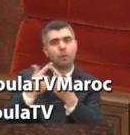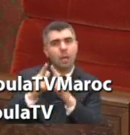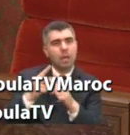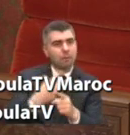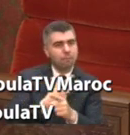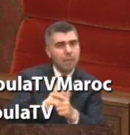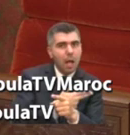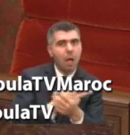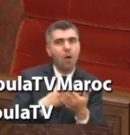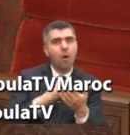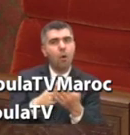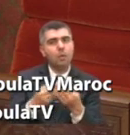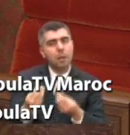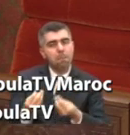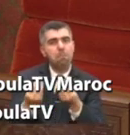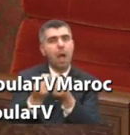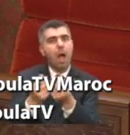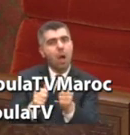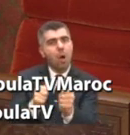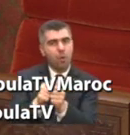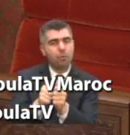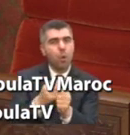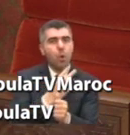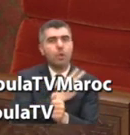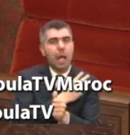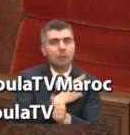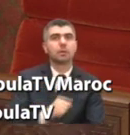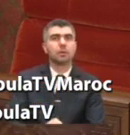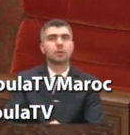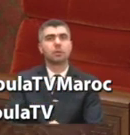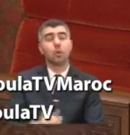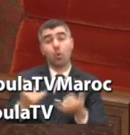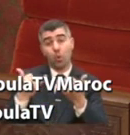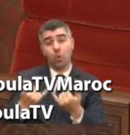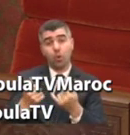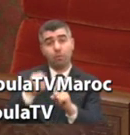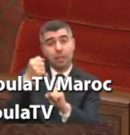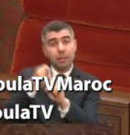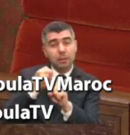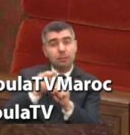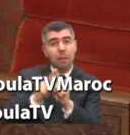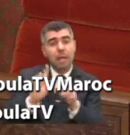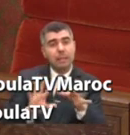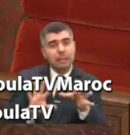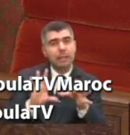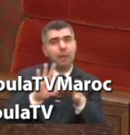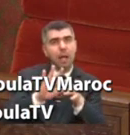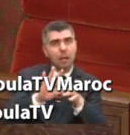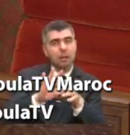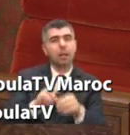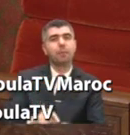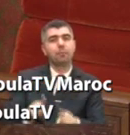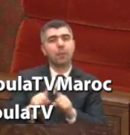والجراحيه الى جانب الاستاذ، وبالتالي هادو عزوا. حنا اليوم كنشتغلوا باش يمكن تفعل داك الاتفاقيه اللي كاينه بين